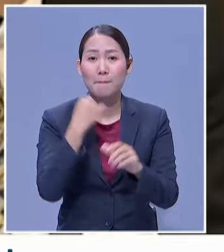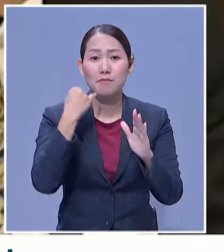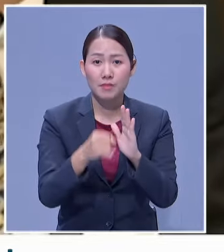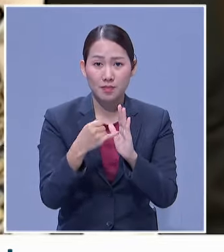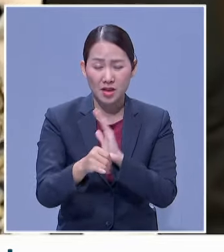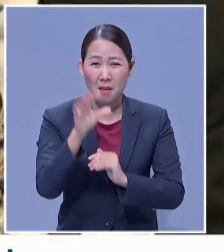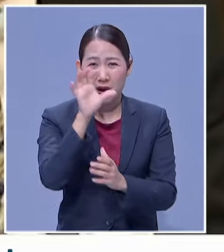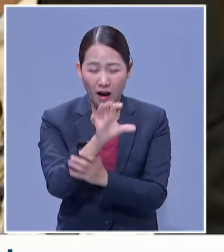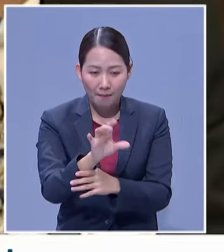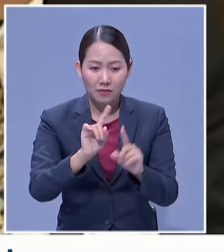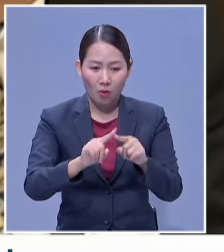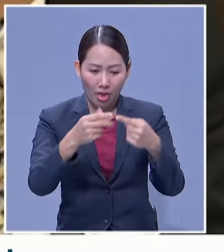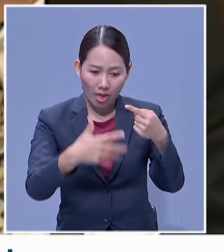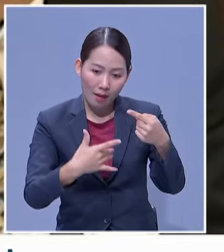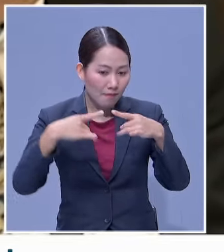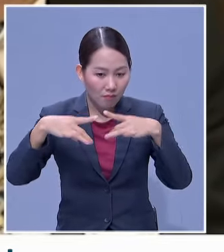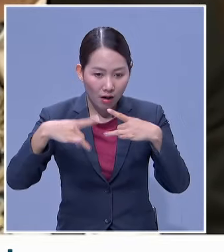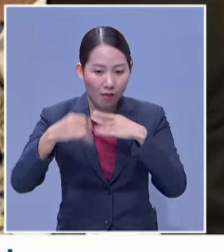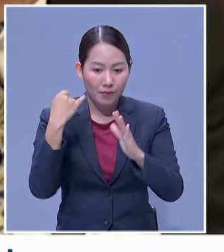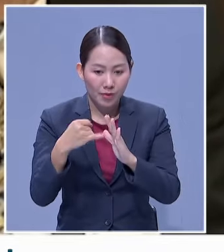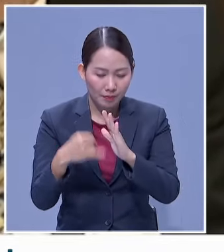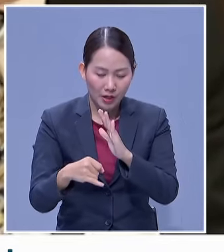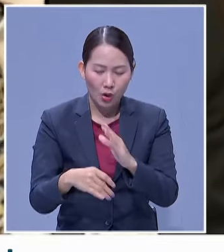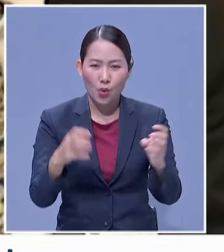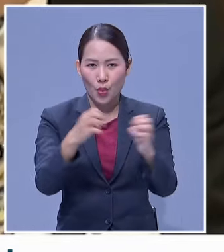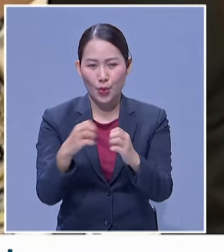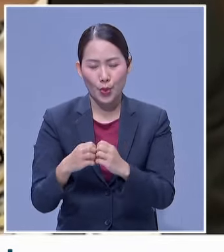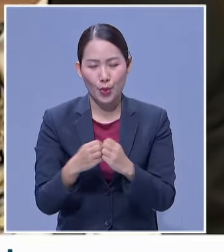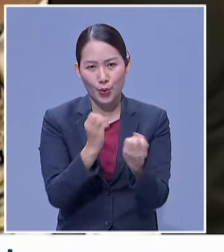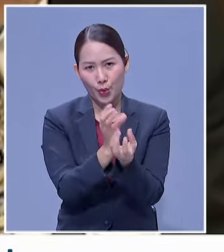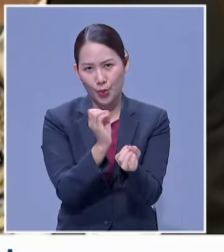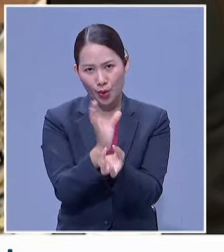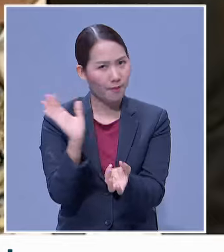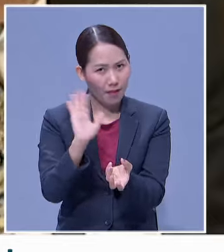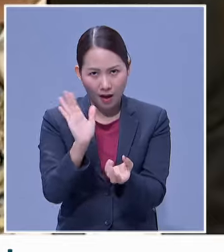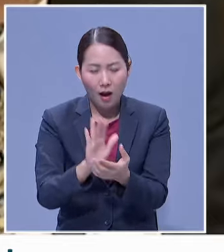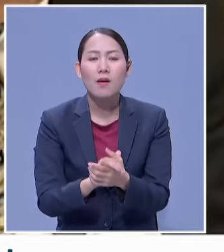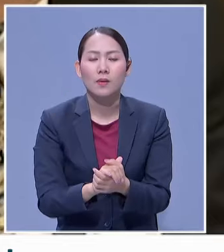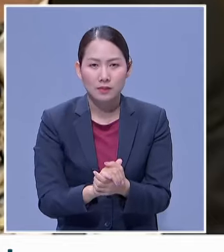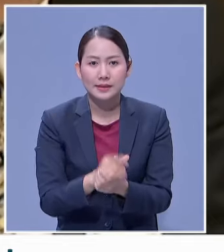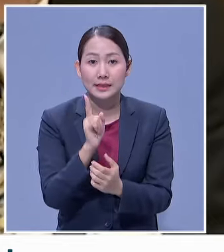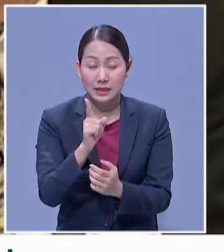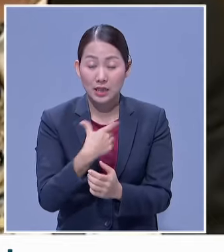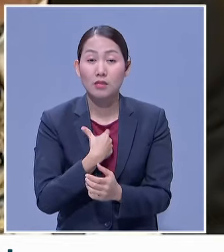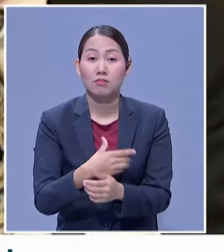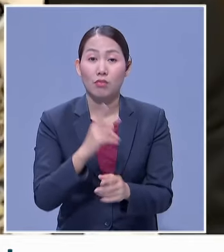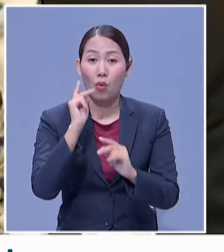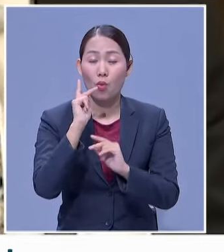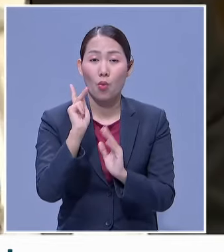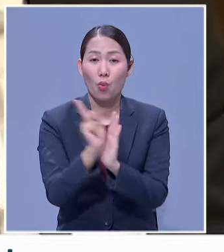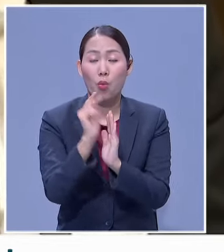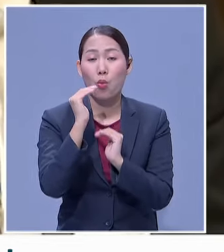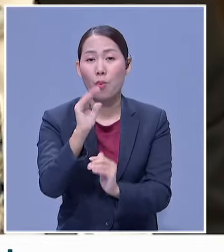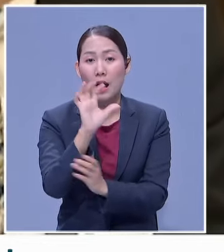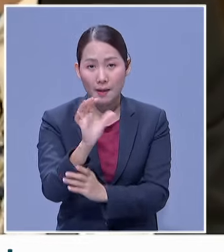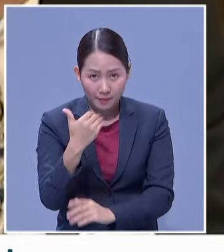วุ่นวายตัวเองจึงต้องบอกว่ามันมีข้อบังคับอยู่แล้วไม่จำเป็นต้องเสนอยัตติอะไรอีกซึ่งก็มองว่า